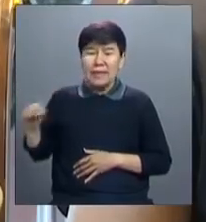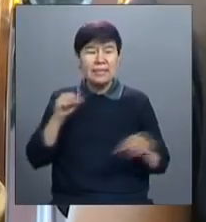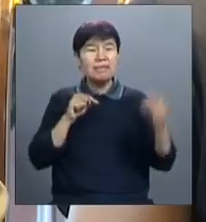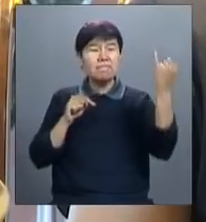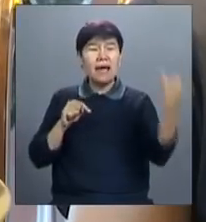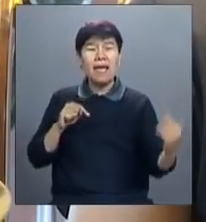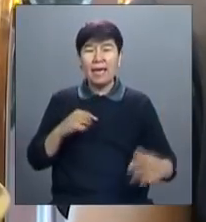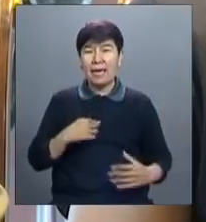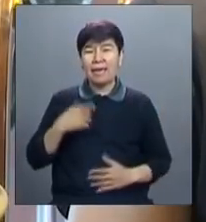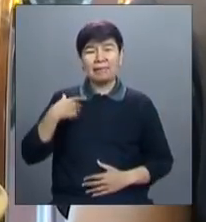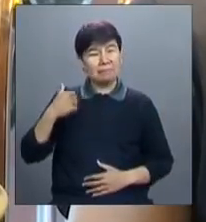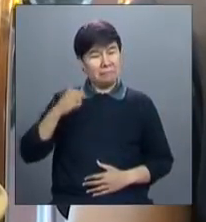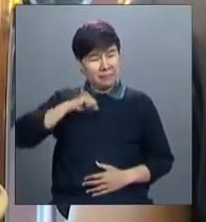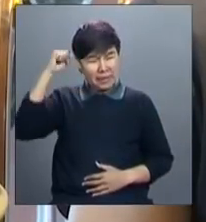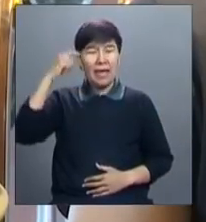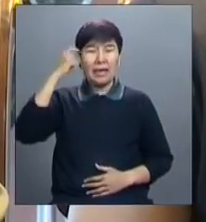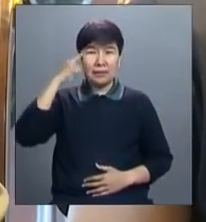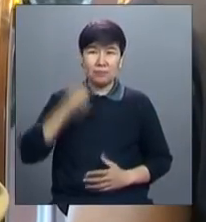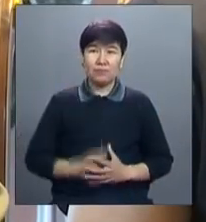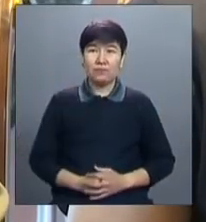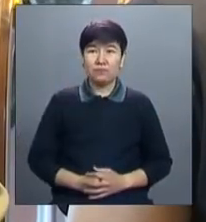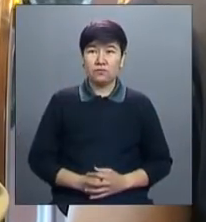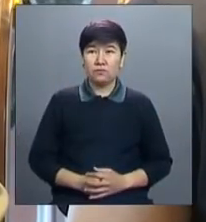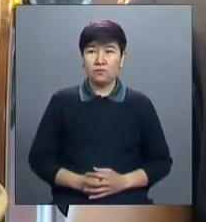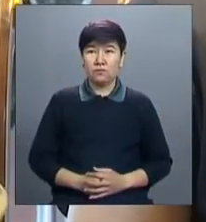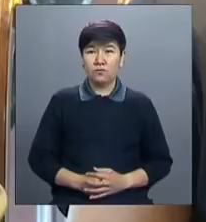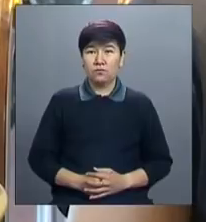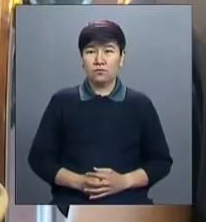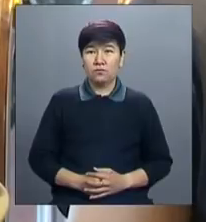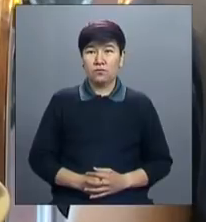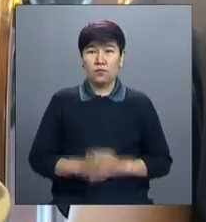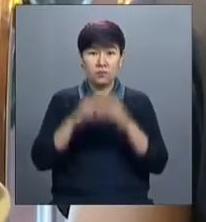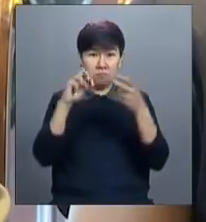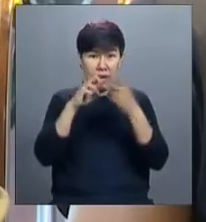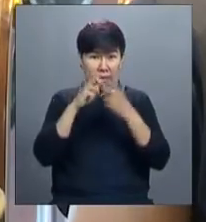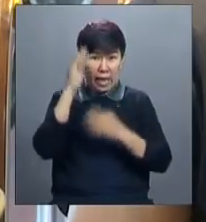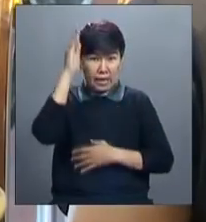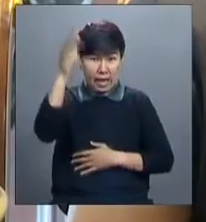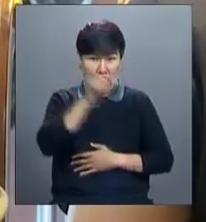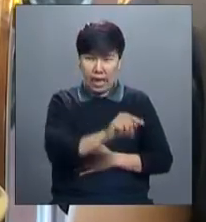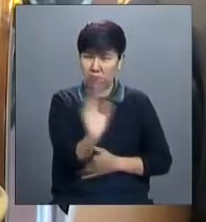100% และผมย้ำอีกครั้งหนึ่งอย่าไปก่อให้เกิดปัญหาในวันข้างหน้าเลย